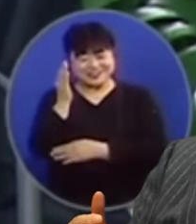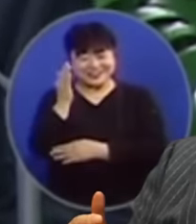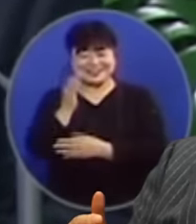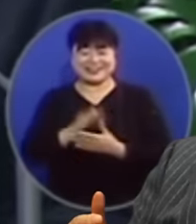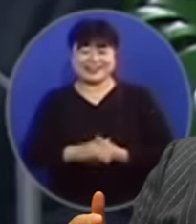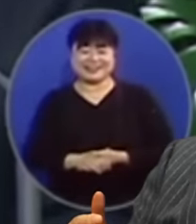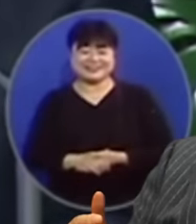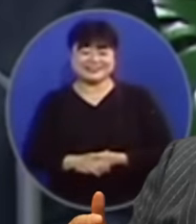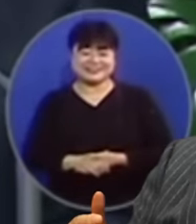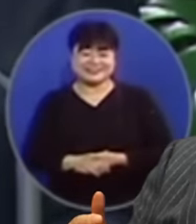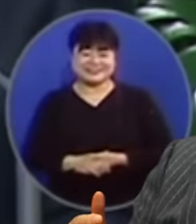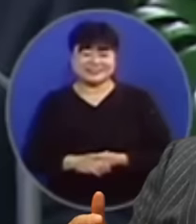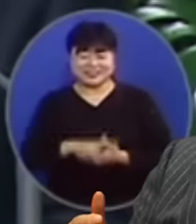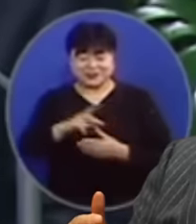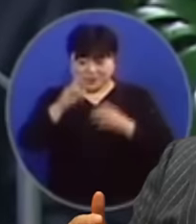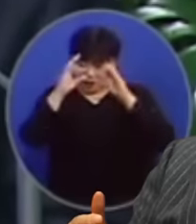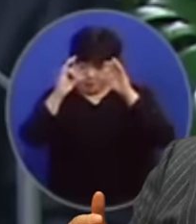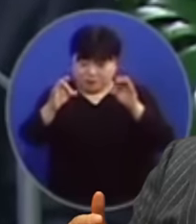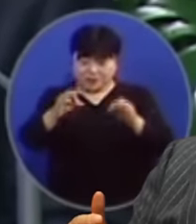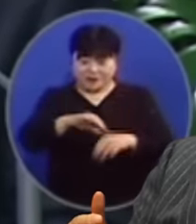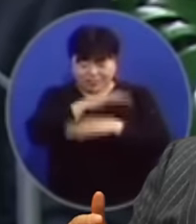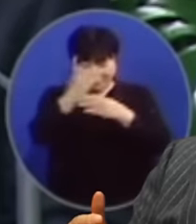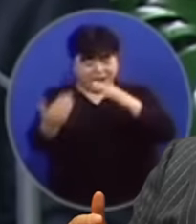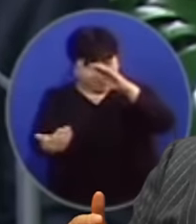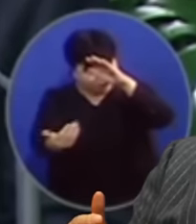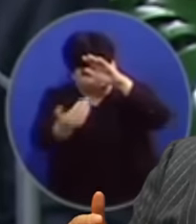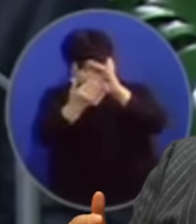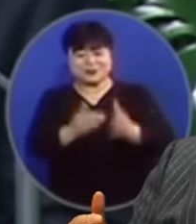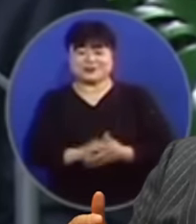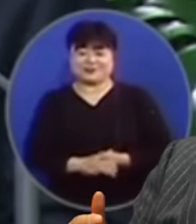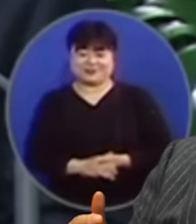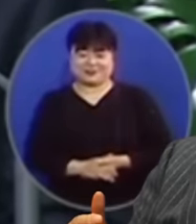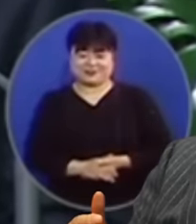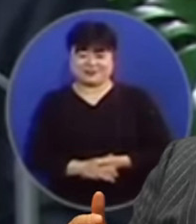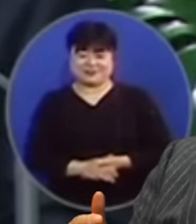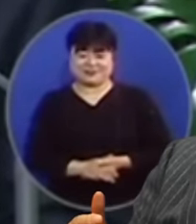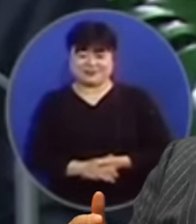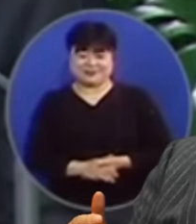있는데요. 돌아보면 다 이루어졌어요.